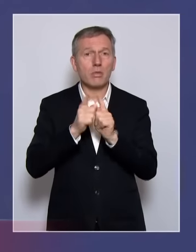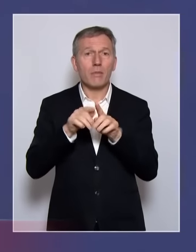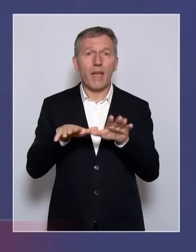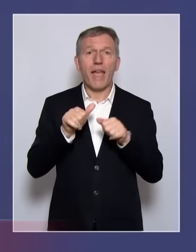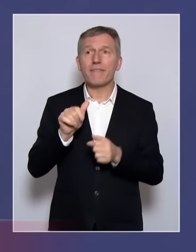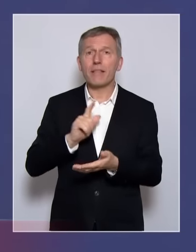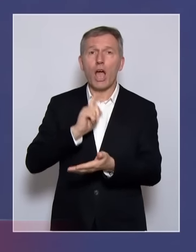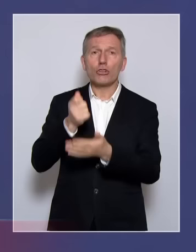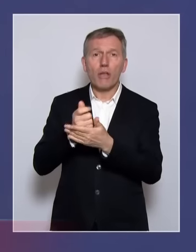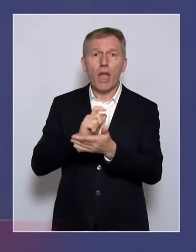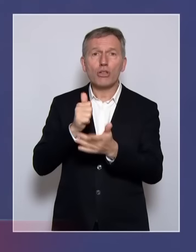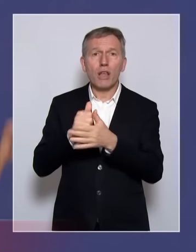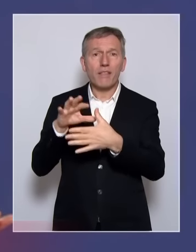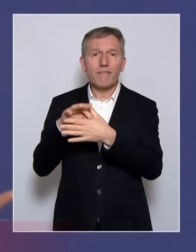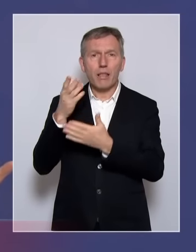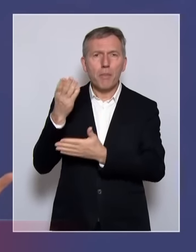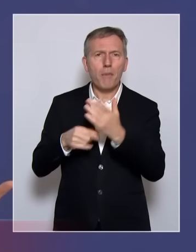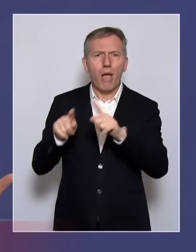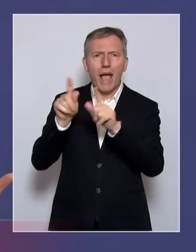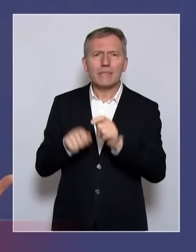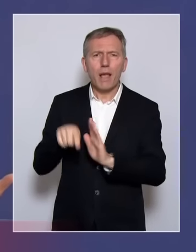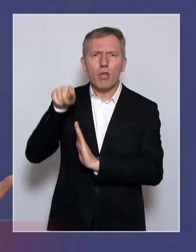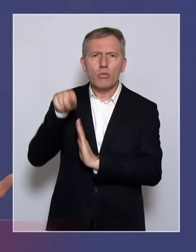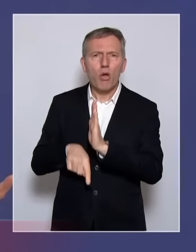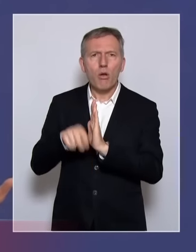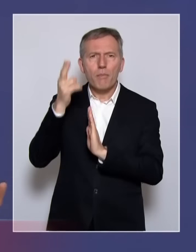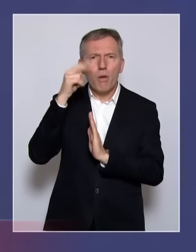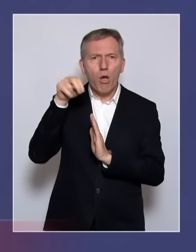'importation justement de cette viande qui ne respectait pas les normes européennes.